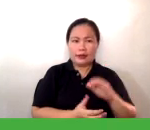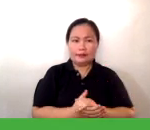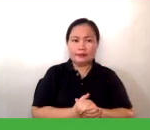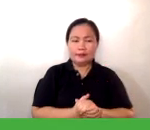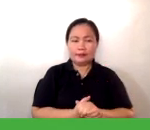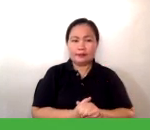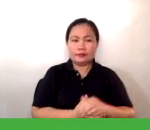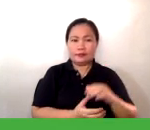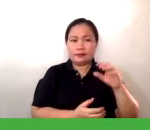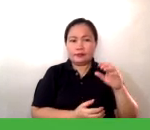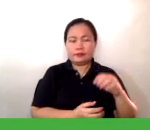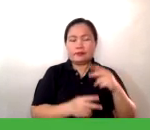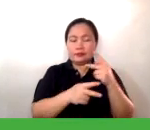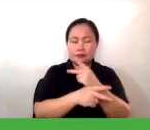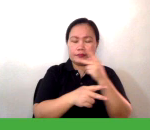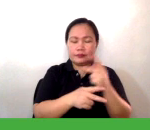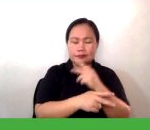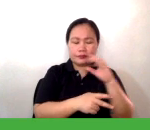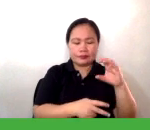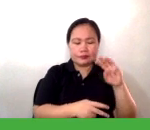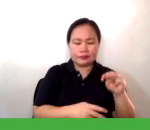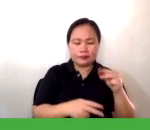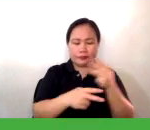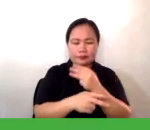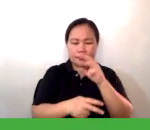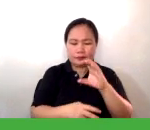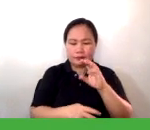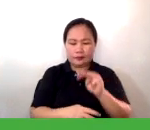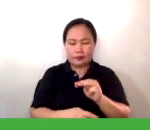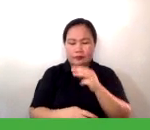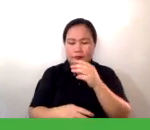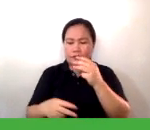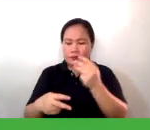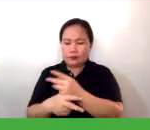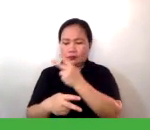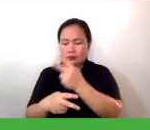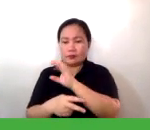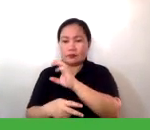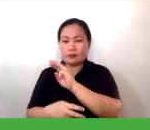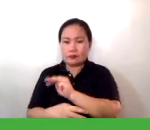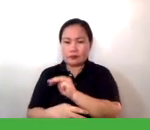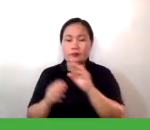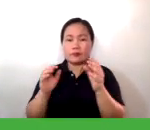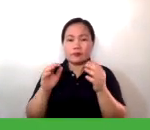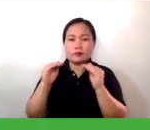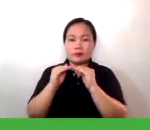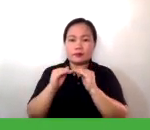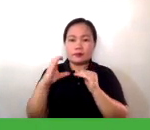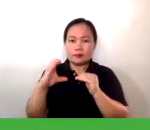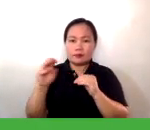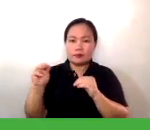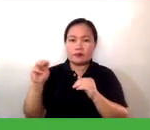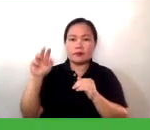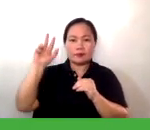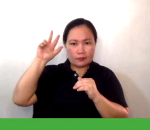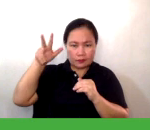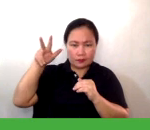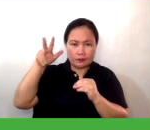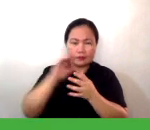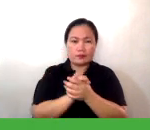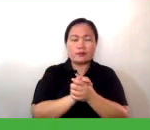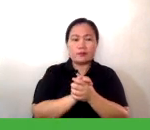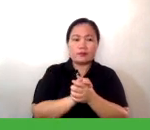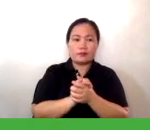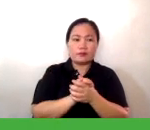since tatlo po yan, kaya naging cubic. Kasi centimeters times centimeter times centimeter, we are adding the exponent,